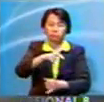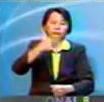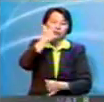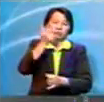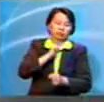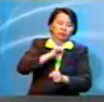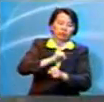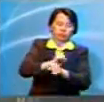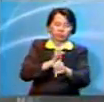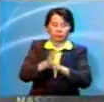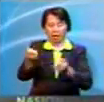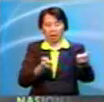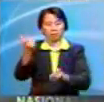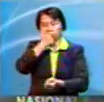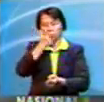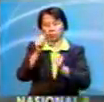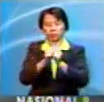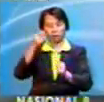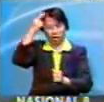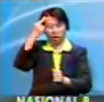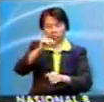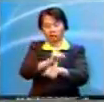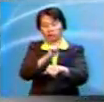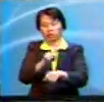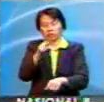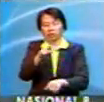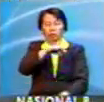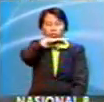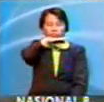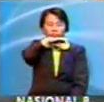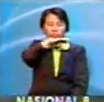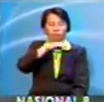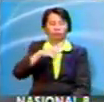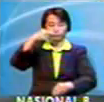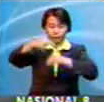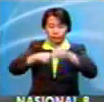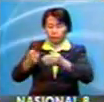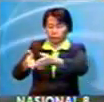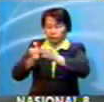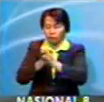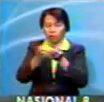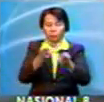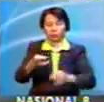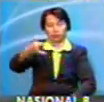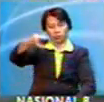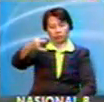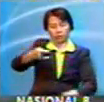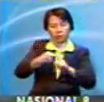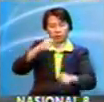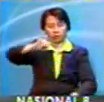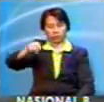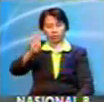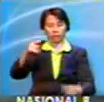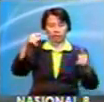mahu bekerja dalam bidang berkenaan dengan alasan pekerjaan itu kotor. Mengenai permohonan pengusaha teksi dari Johor Bahru